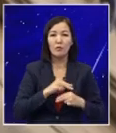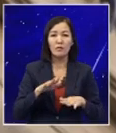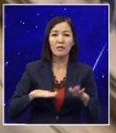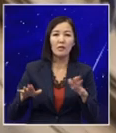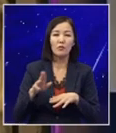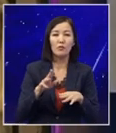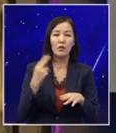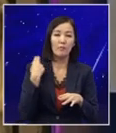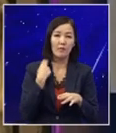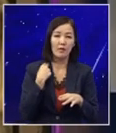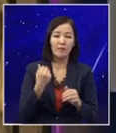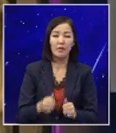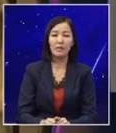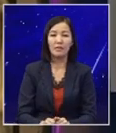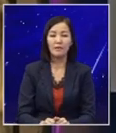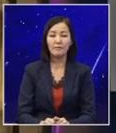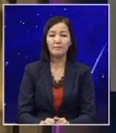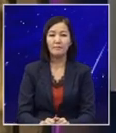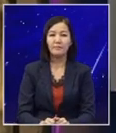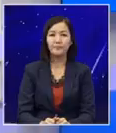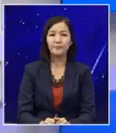работу на территории королевства.